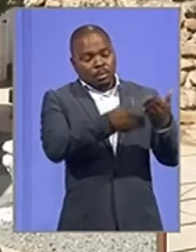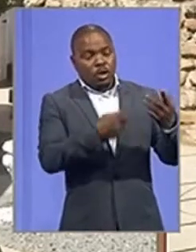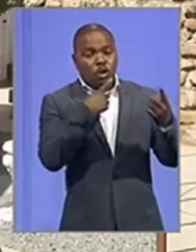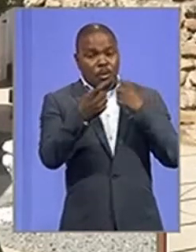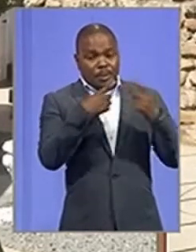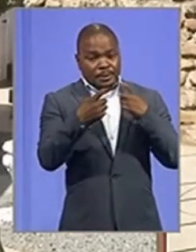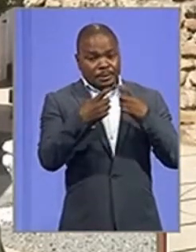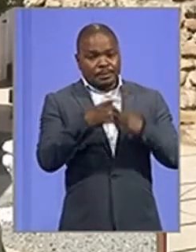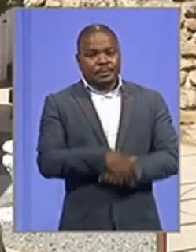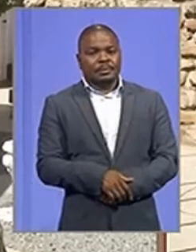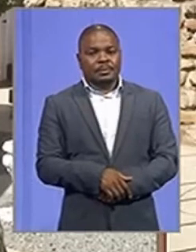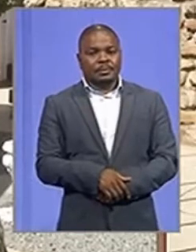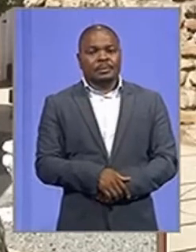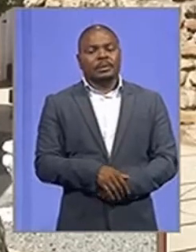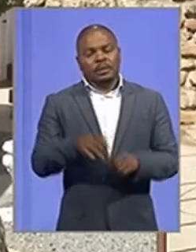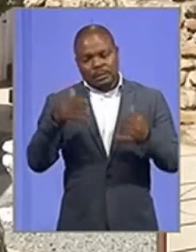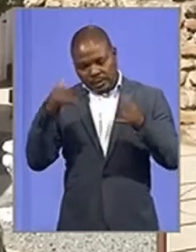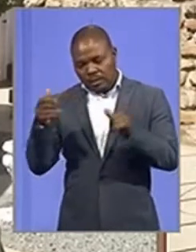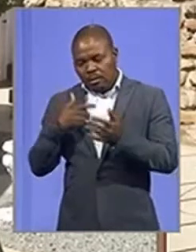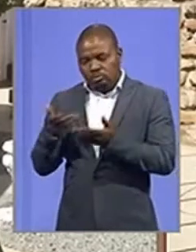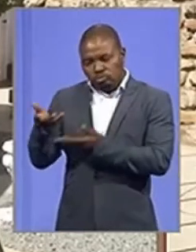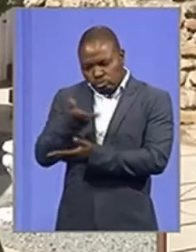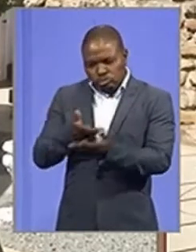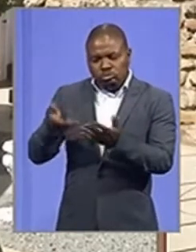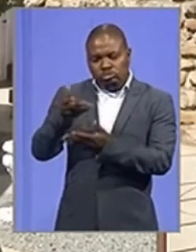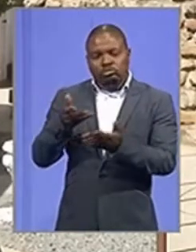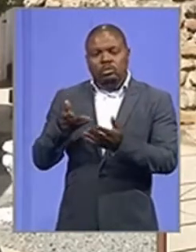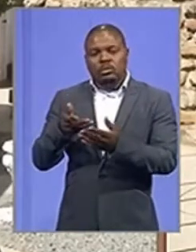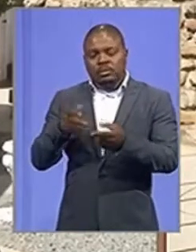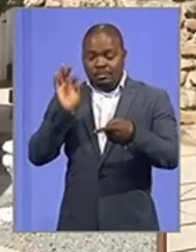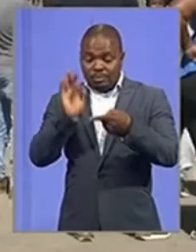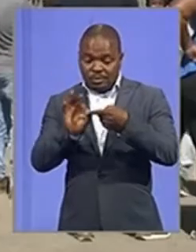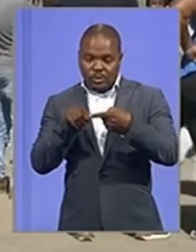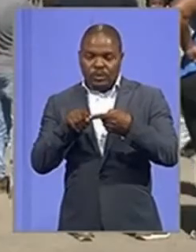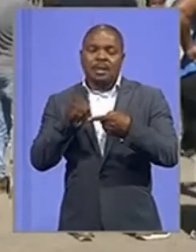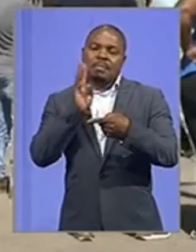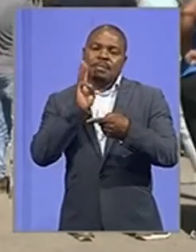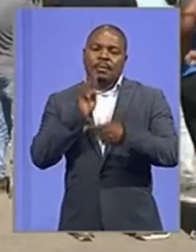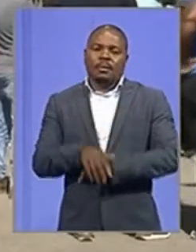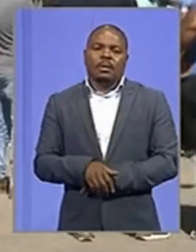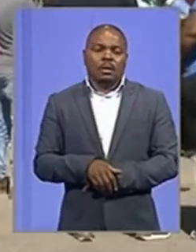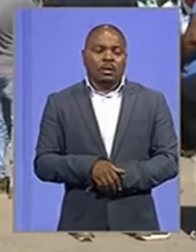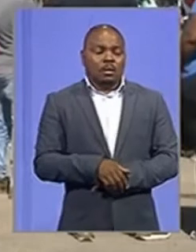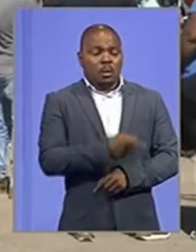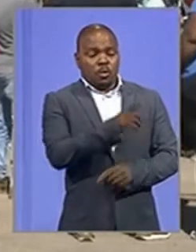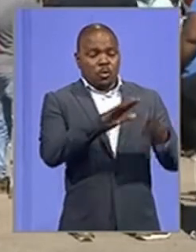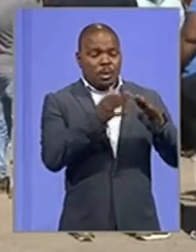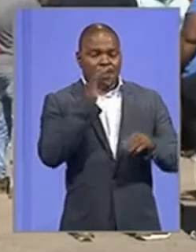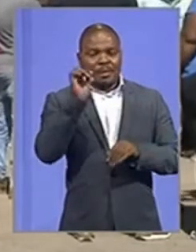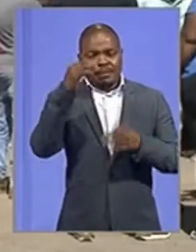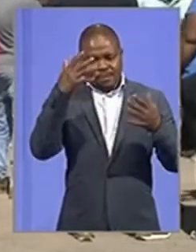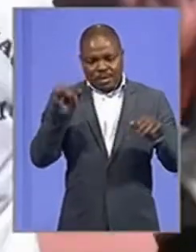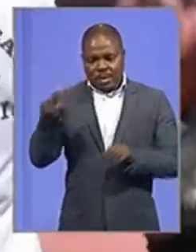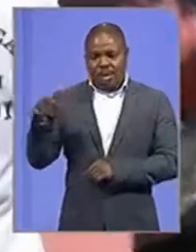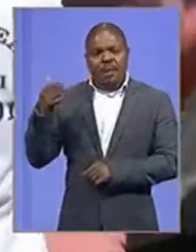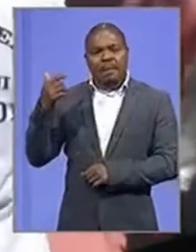di ntse ho sebetswa ka tsona haholoholo tsena tsa metsi. Badudi ba re ditumellano tša lekgotla la masepala